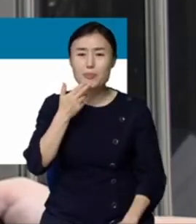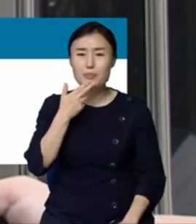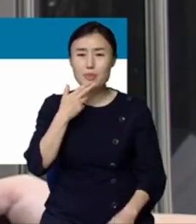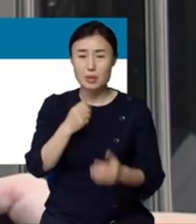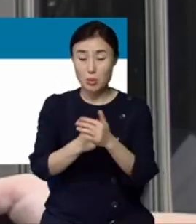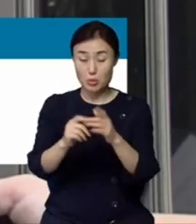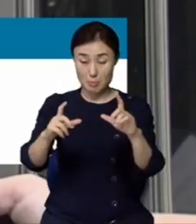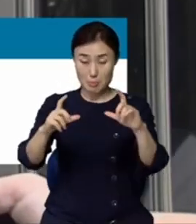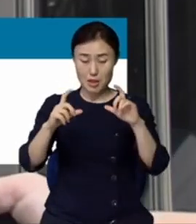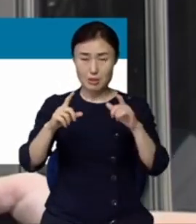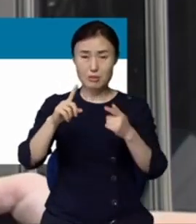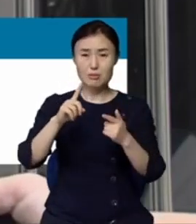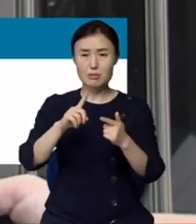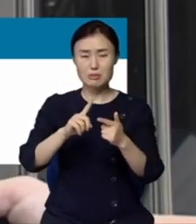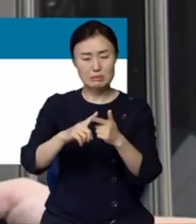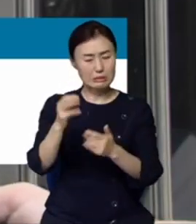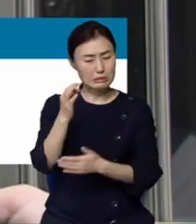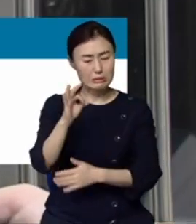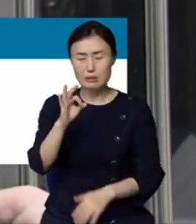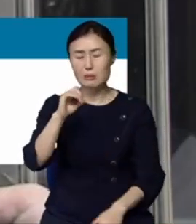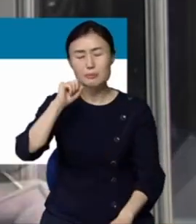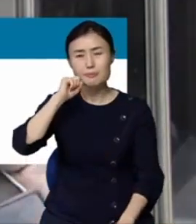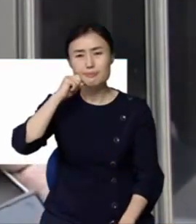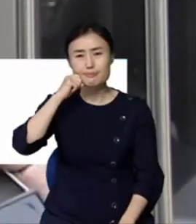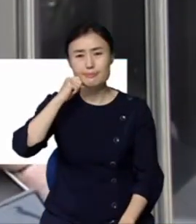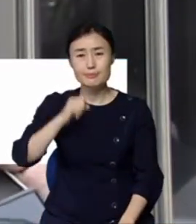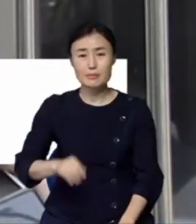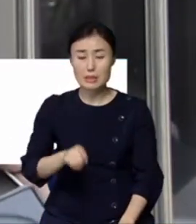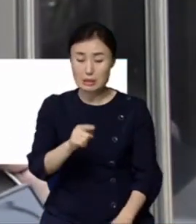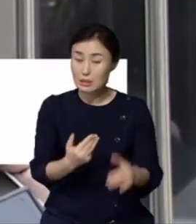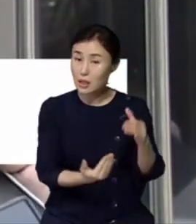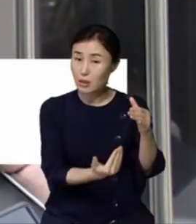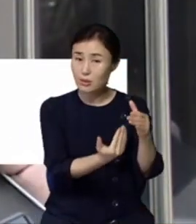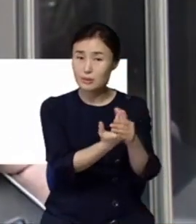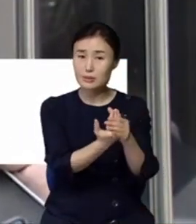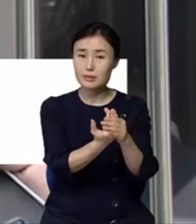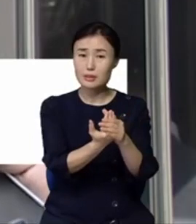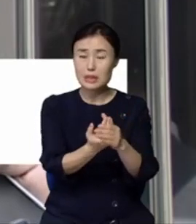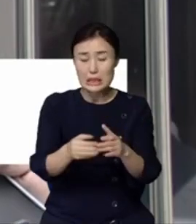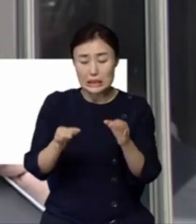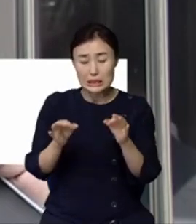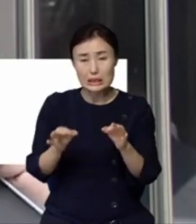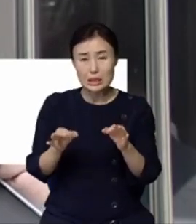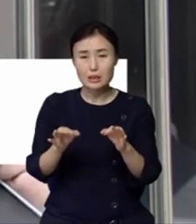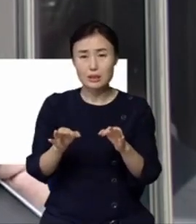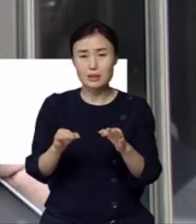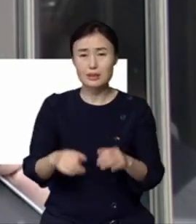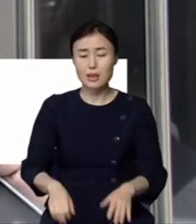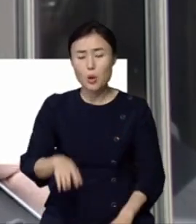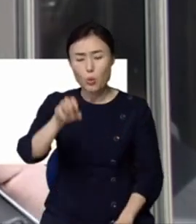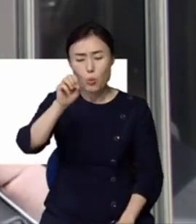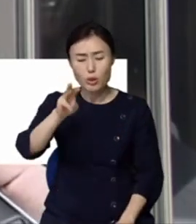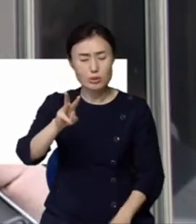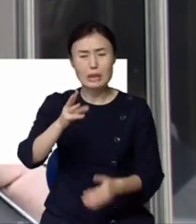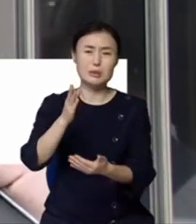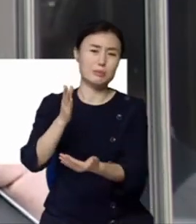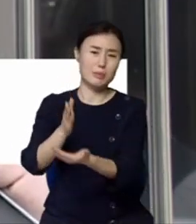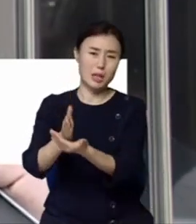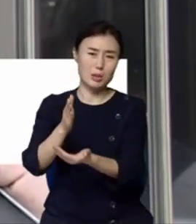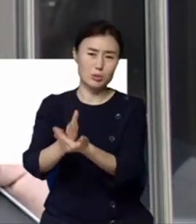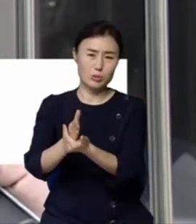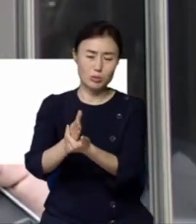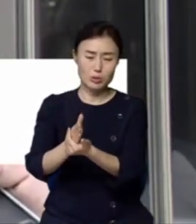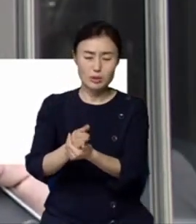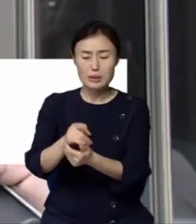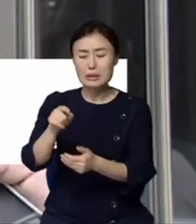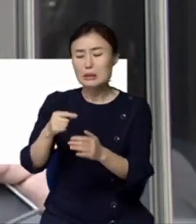저는 도저히 인정하기가 어렵습니다. 이 사건이 이제는 광주를 떠날 수 있게